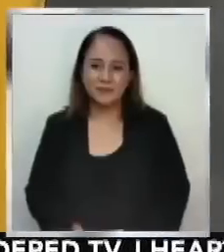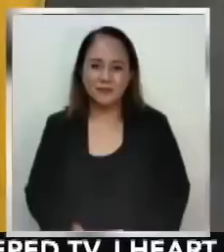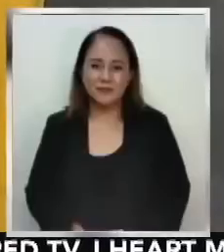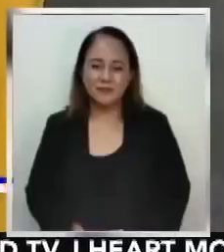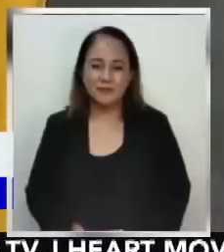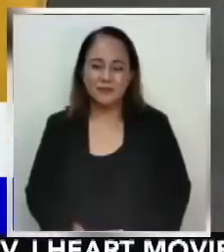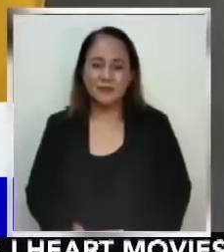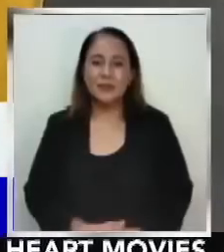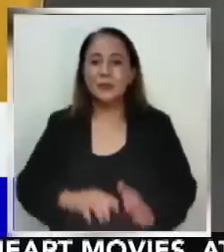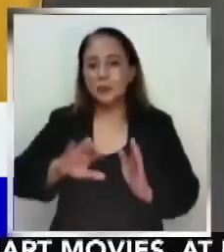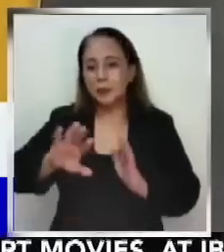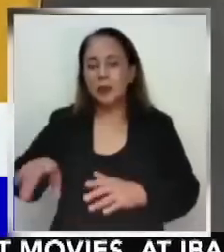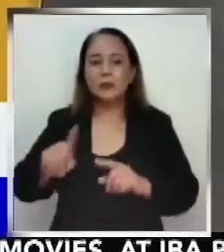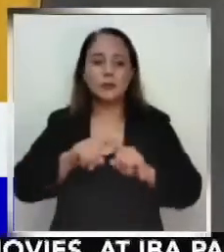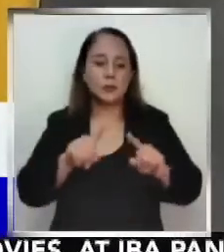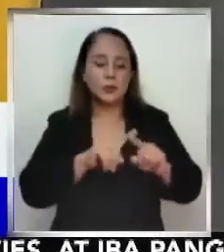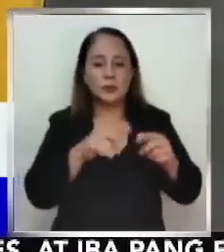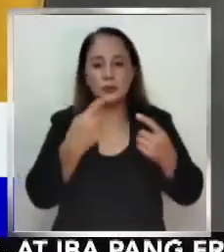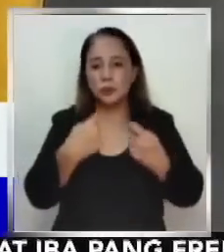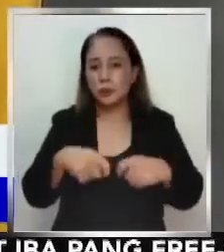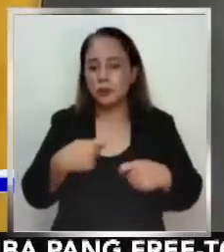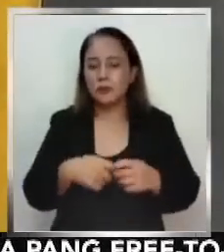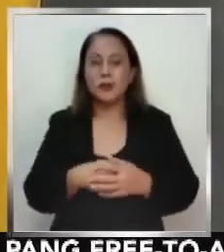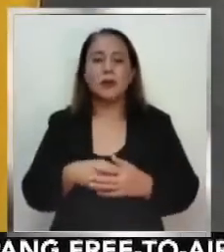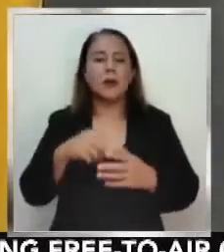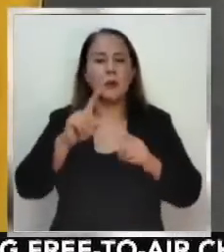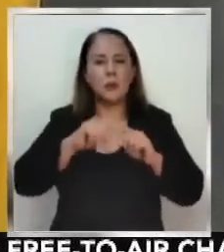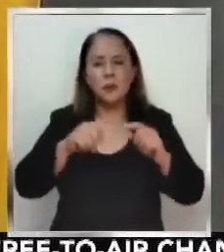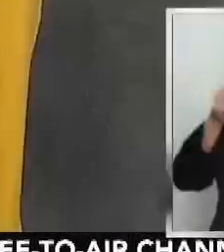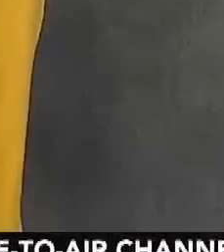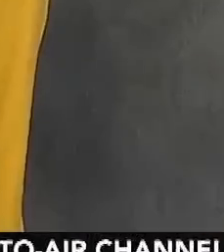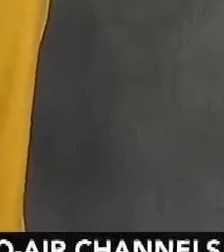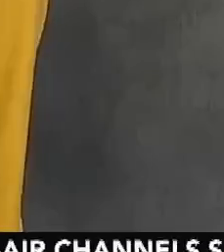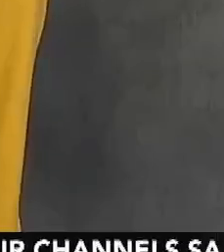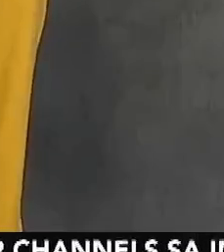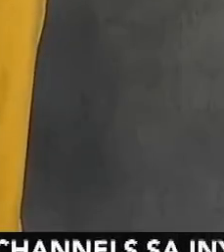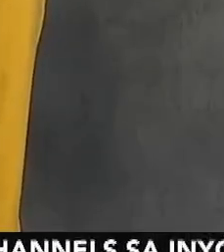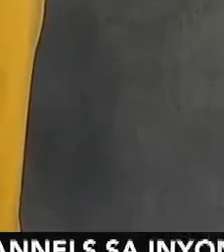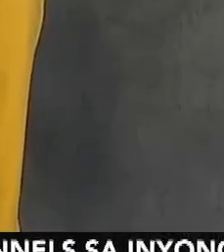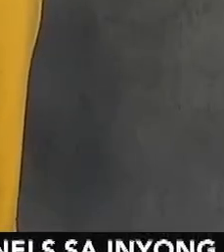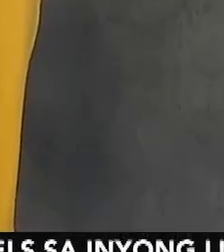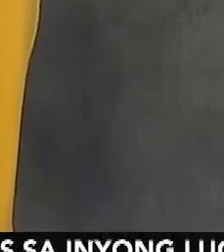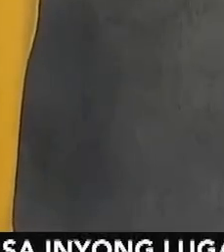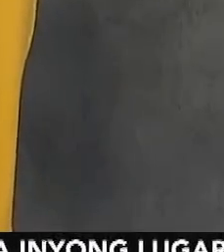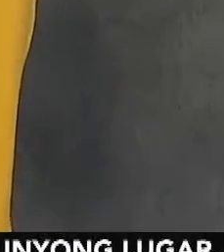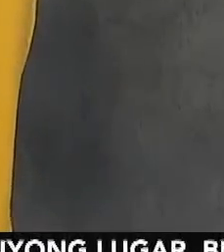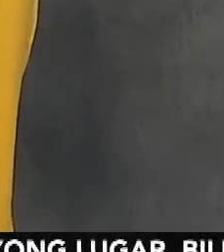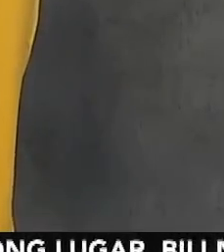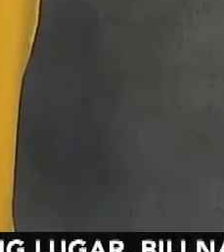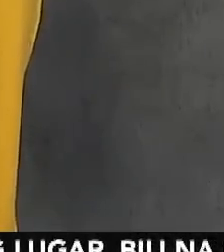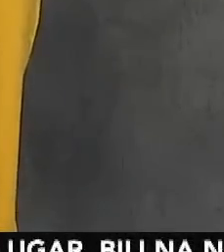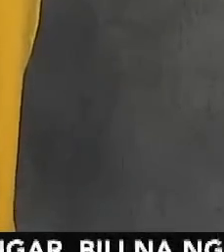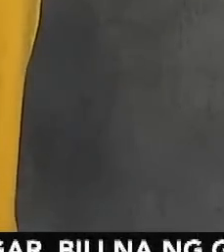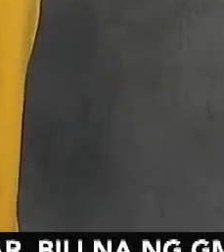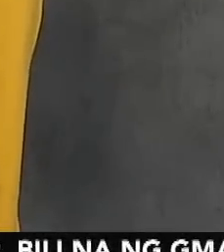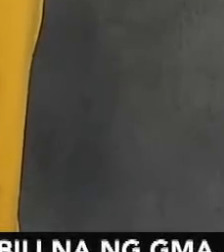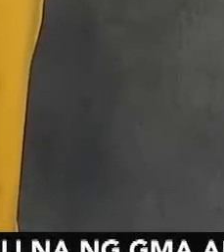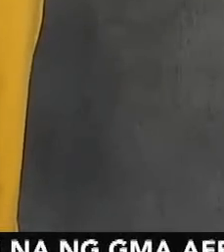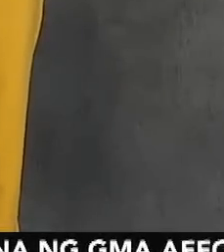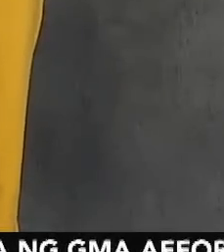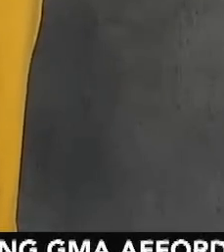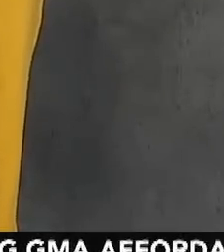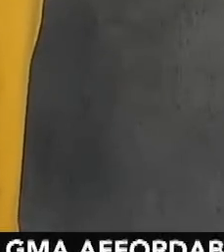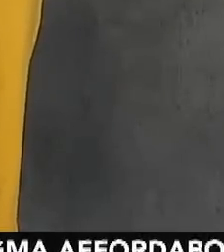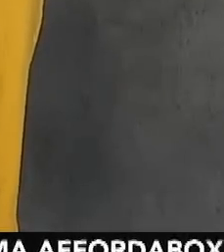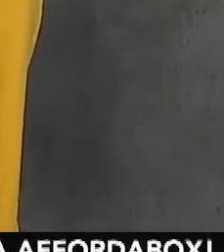Bukod sa iba't ibang laruan, merch, posters at mascot, ikinatuwa din ng fans ang personal na pagbisita ng ilang cast